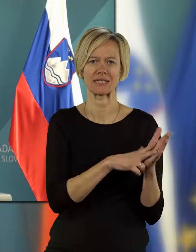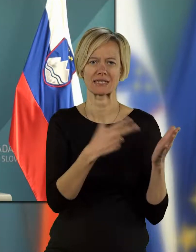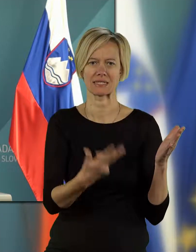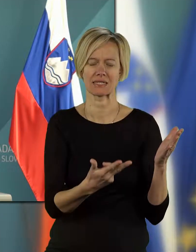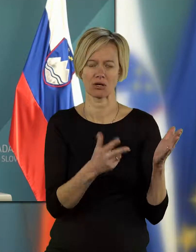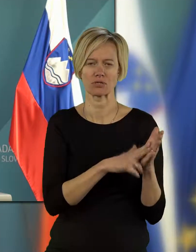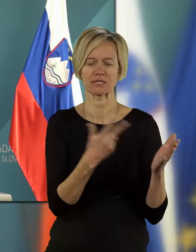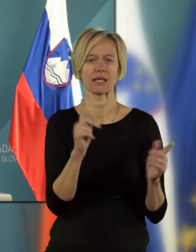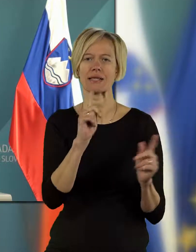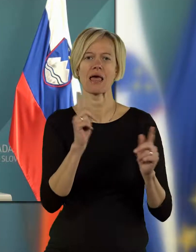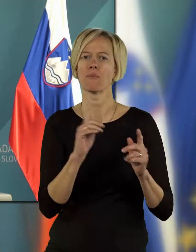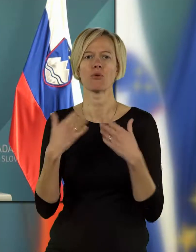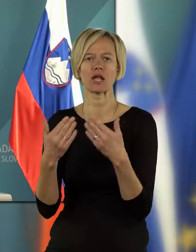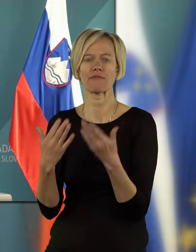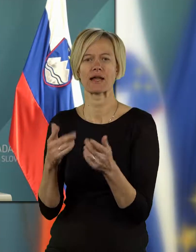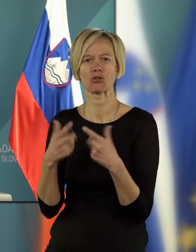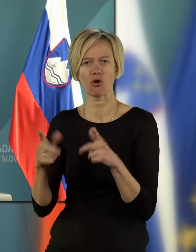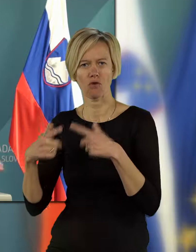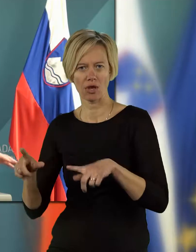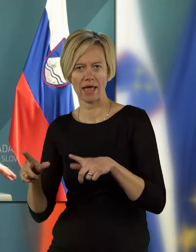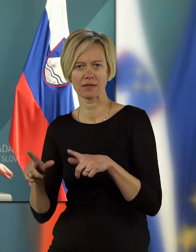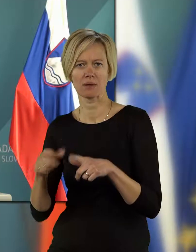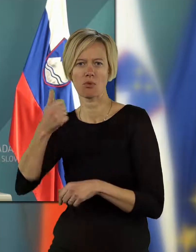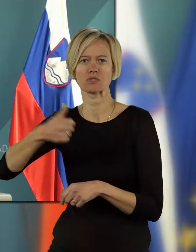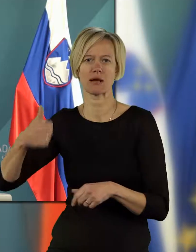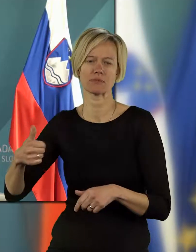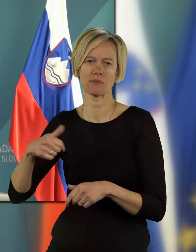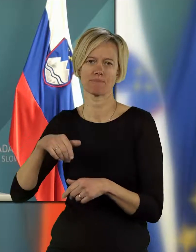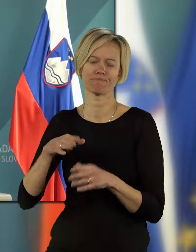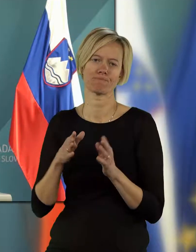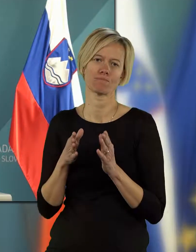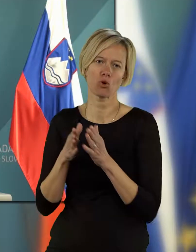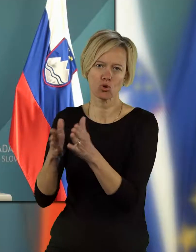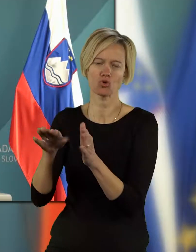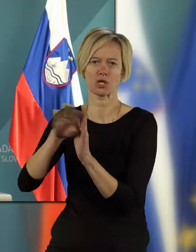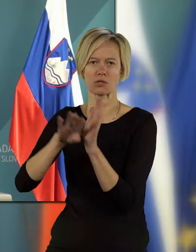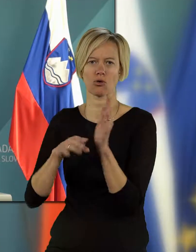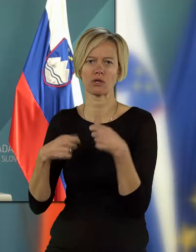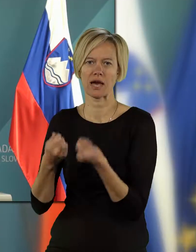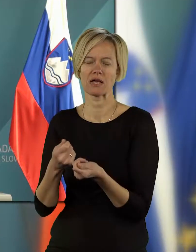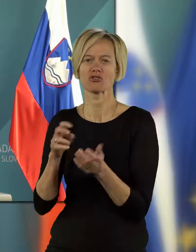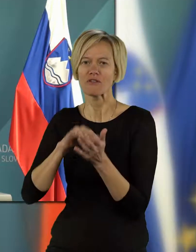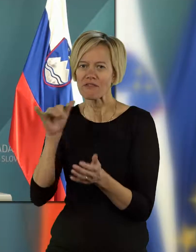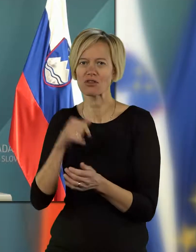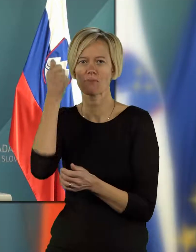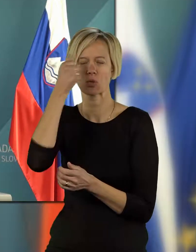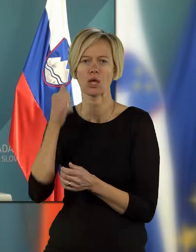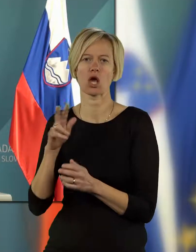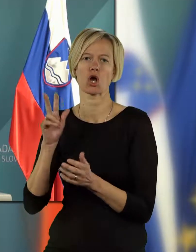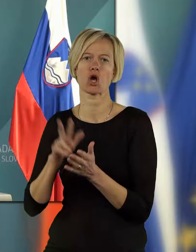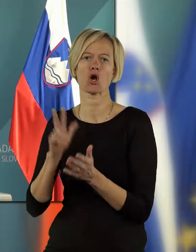na podeljevanje različnih dovoljenj, ki jih posamezna področna zakonodaja še vedno imenuje